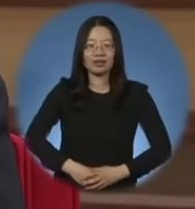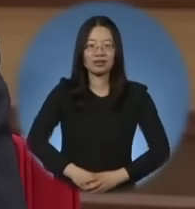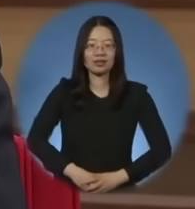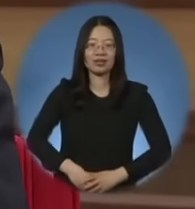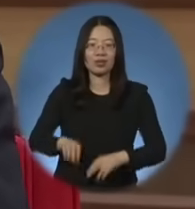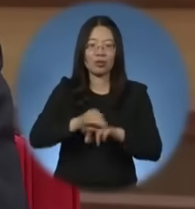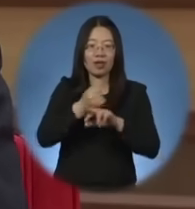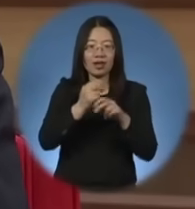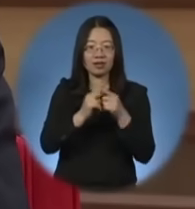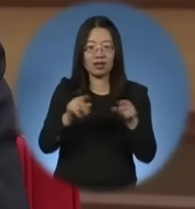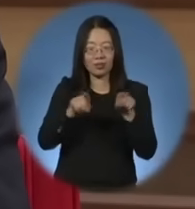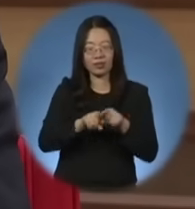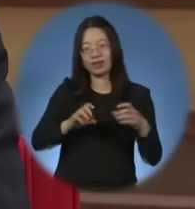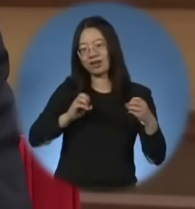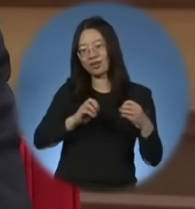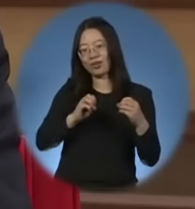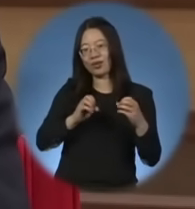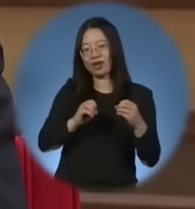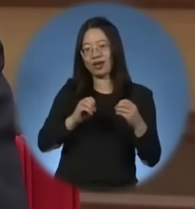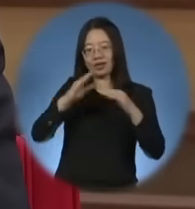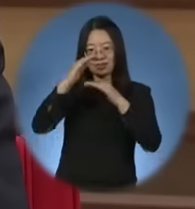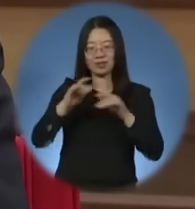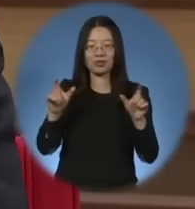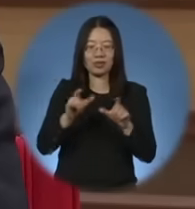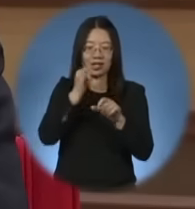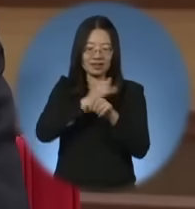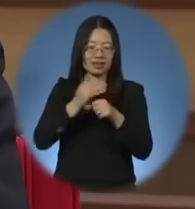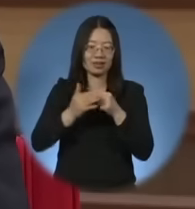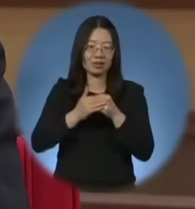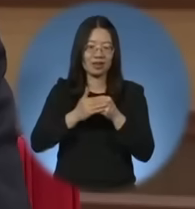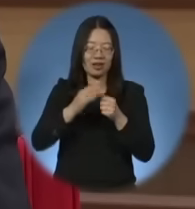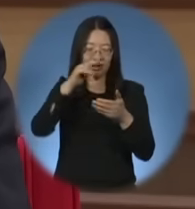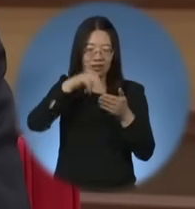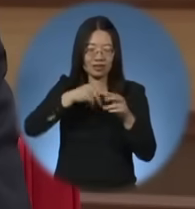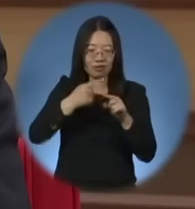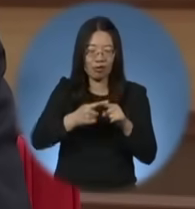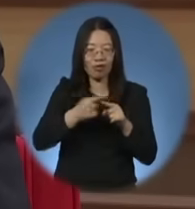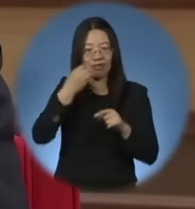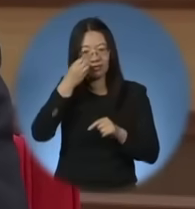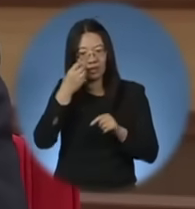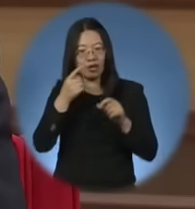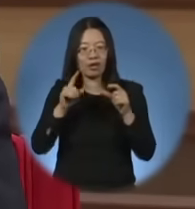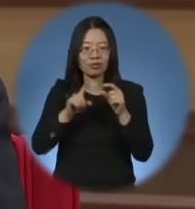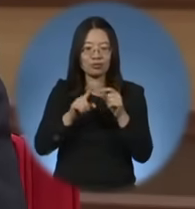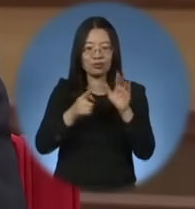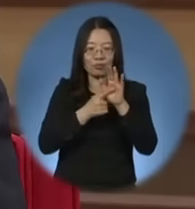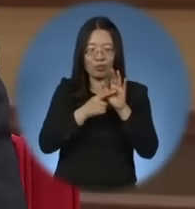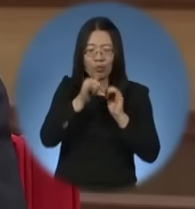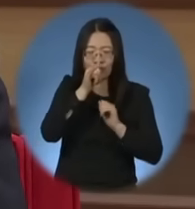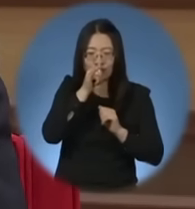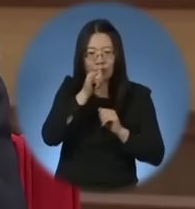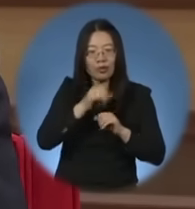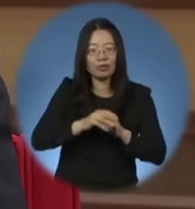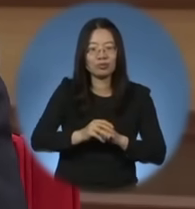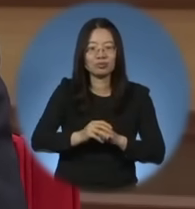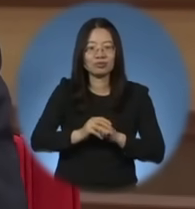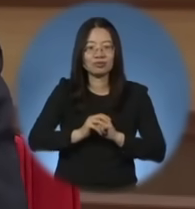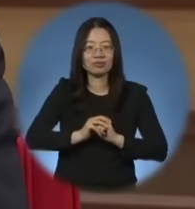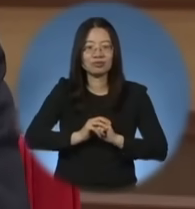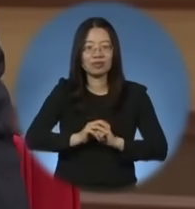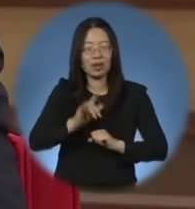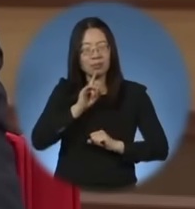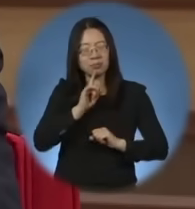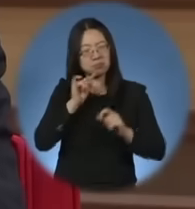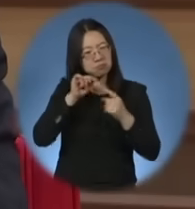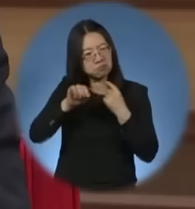실록은 왕하고 대화하는 거 있잖아요 그 가끔 읽었다가 읽었다가 좀 이상한 표현이 나와요 좀